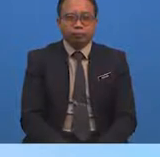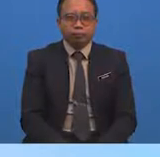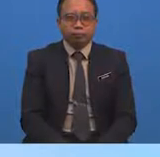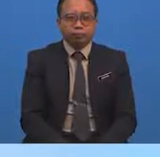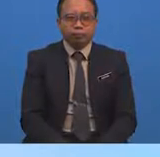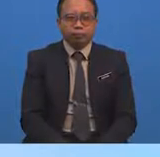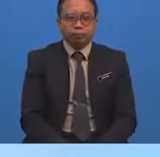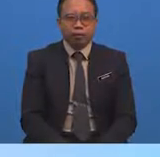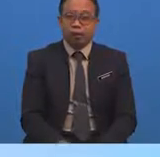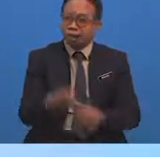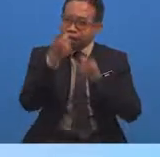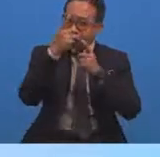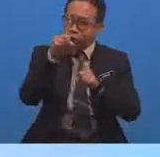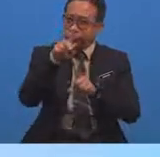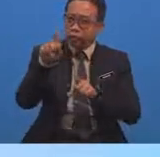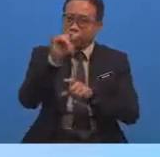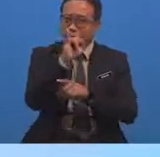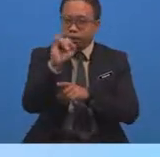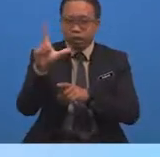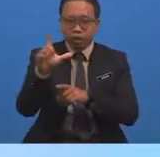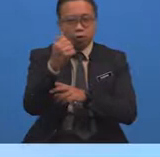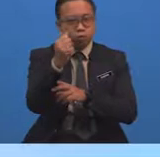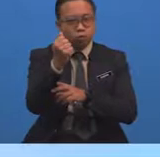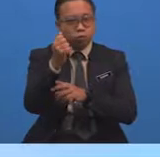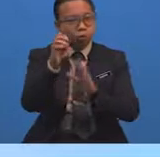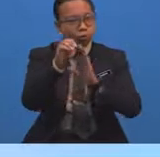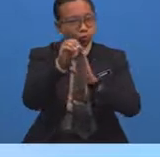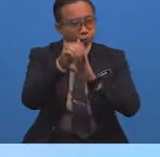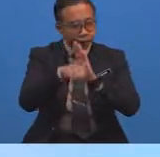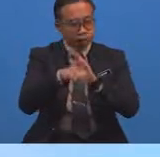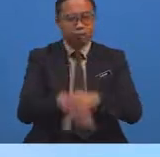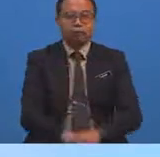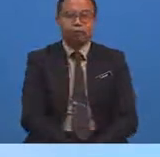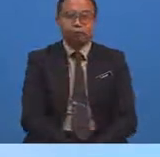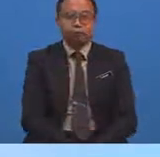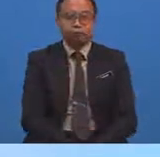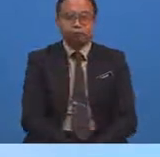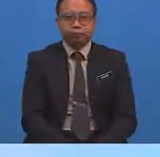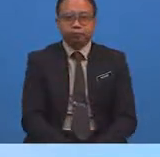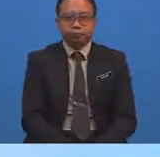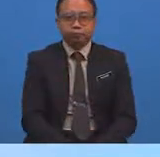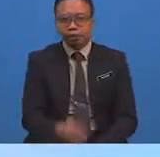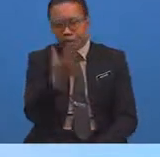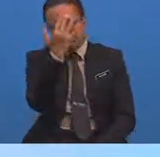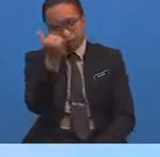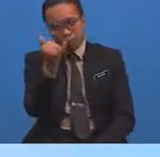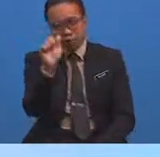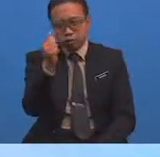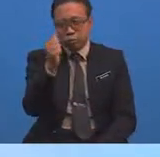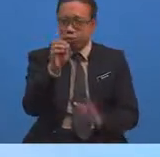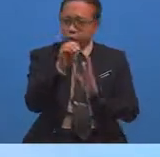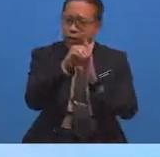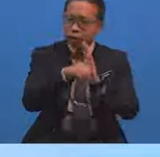make jawabannya ialah 10 menit Kenapa 10